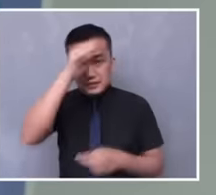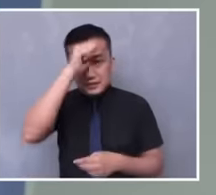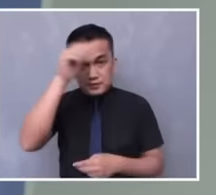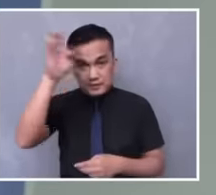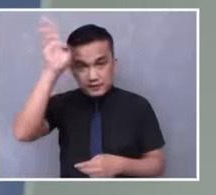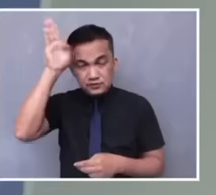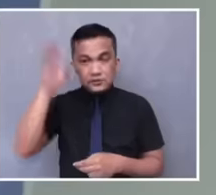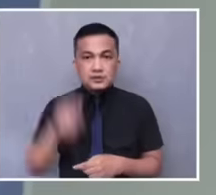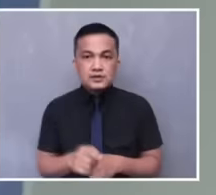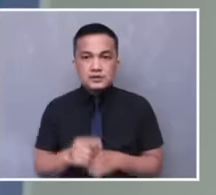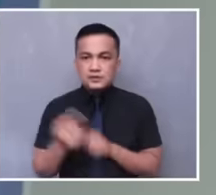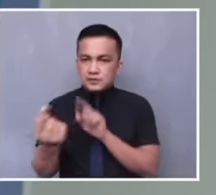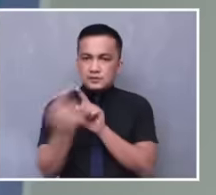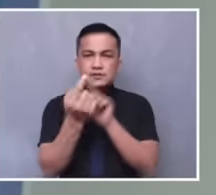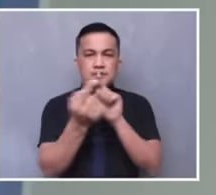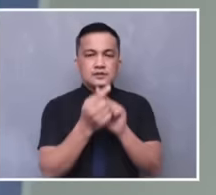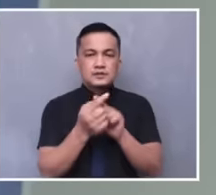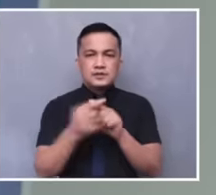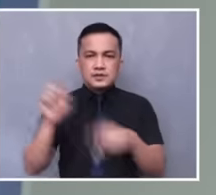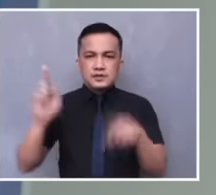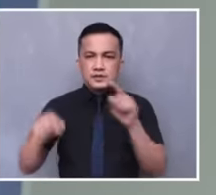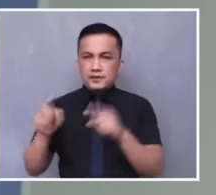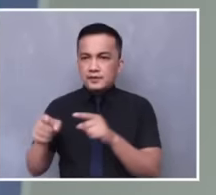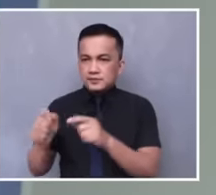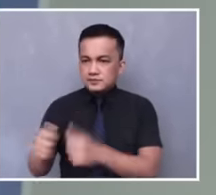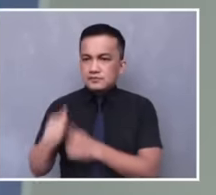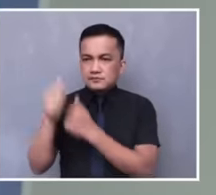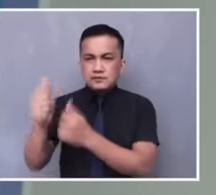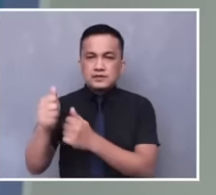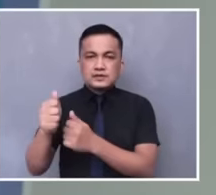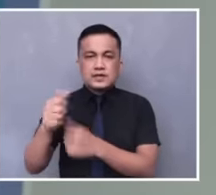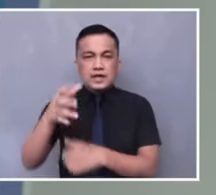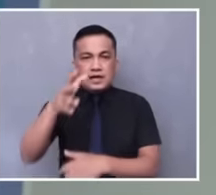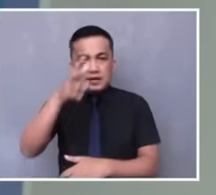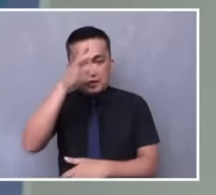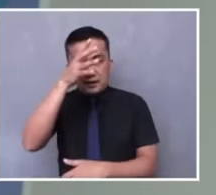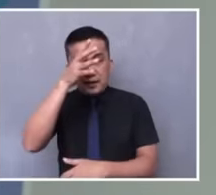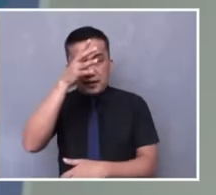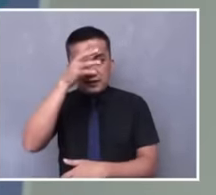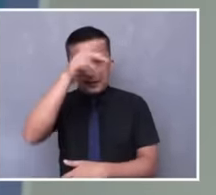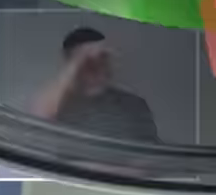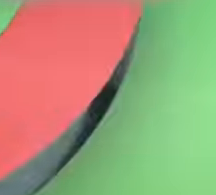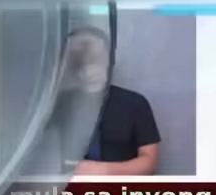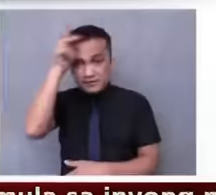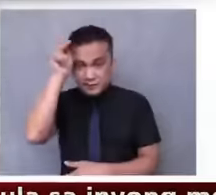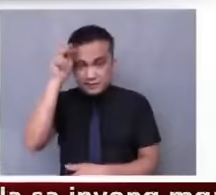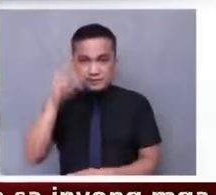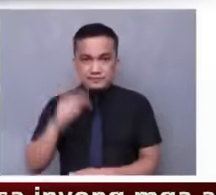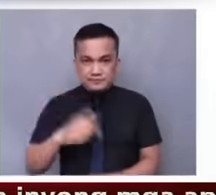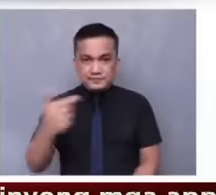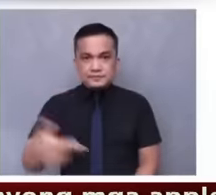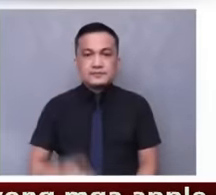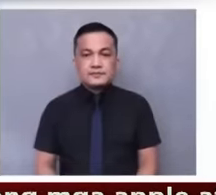iba't ibang pagpaparangal sa ama ng Katipunan. Nagpapatrol, Rafi Santos.